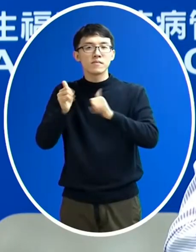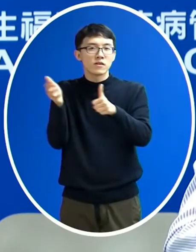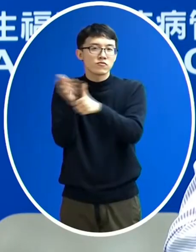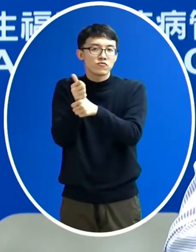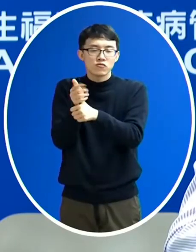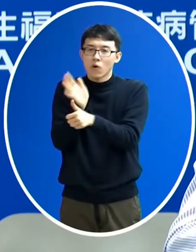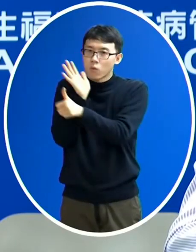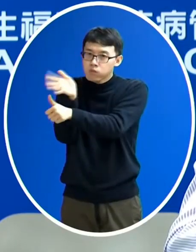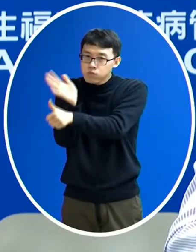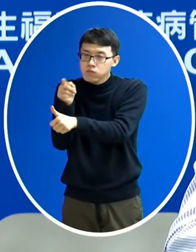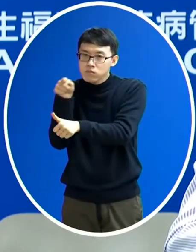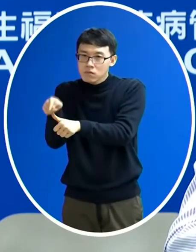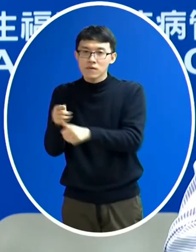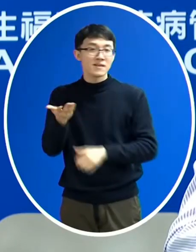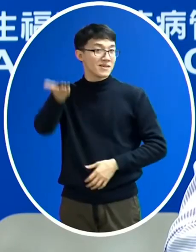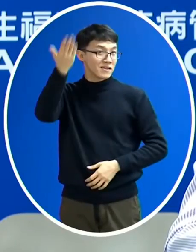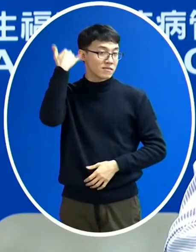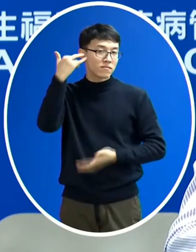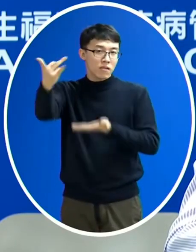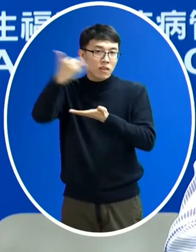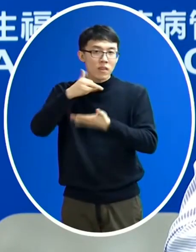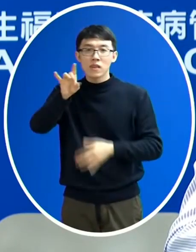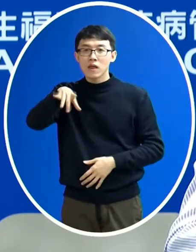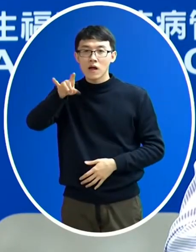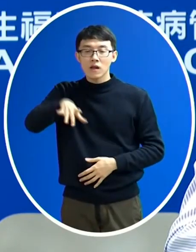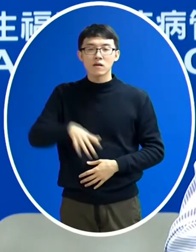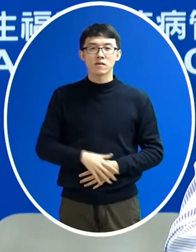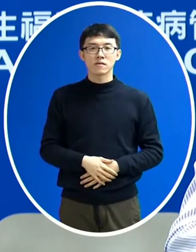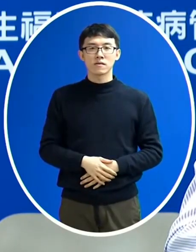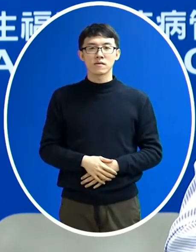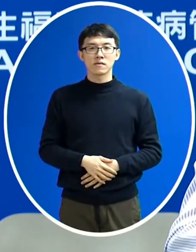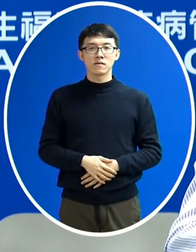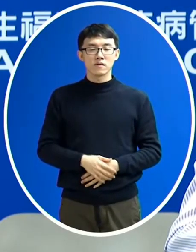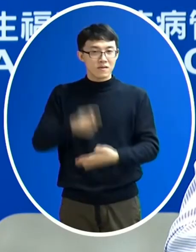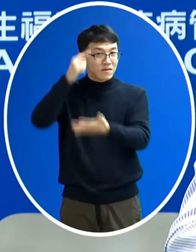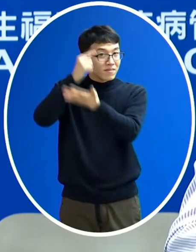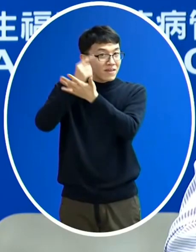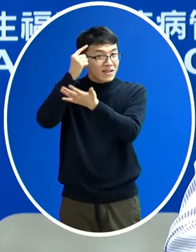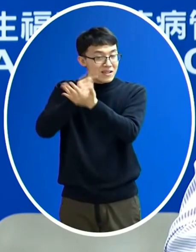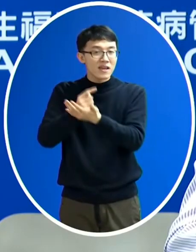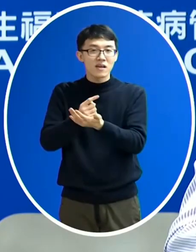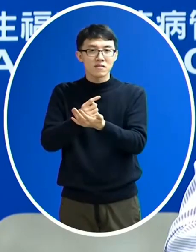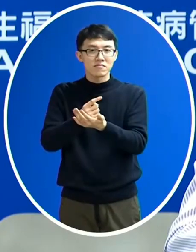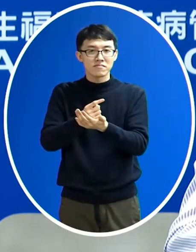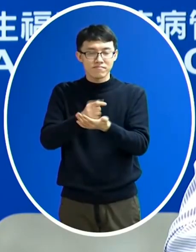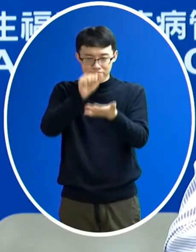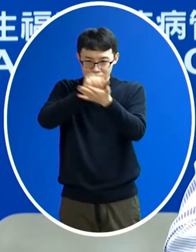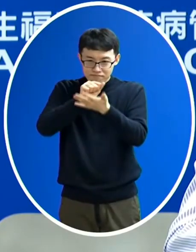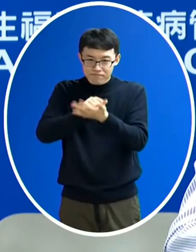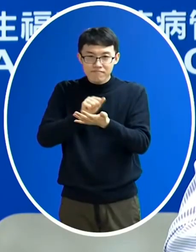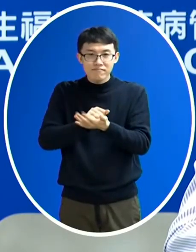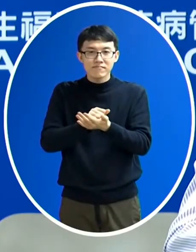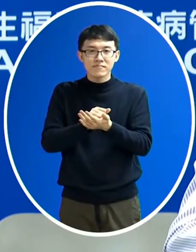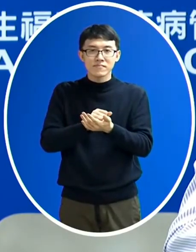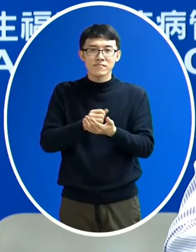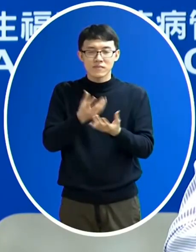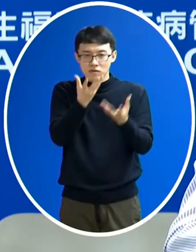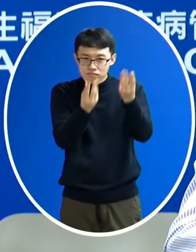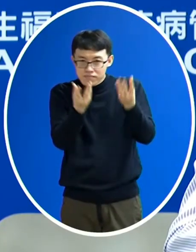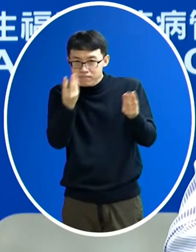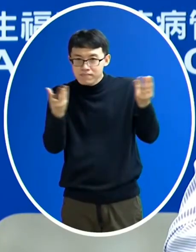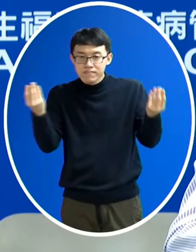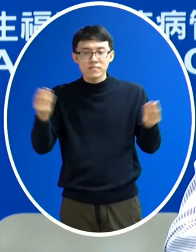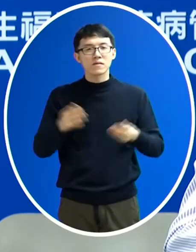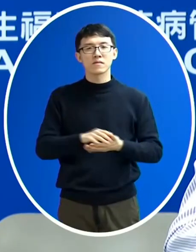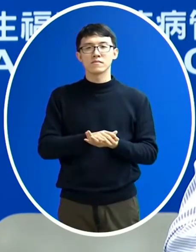个起飞地是哪里，那所以他不会是每一天很均匀的，但是根据我们自己